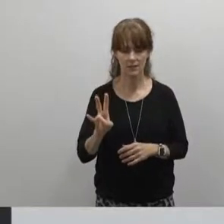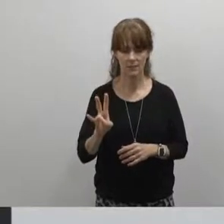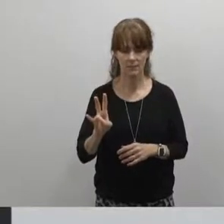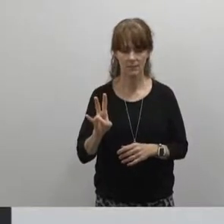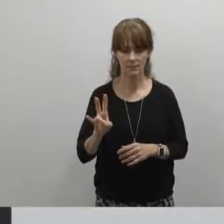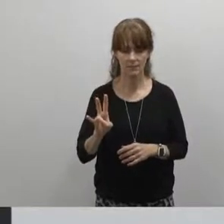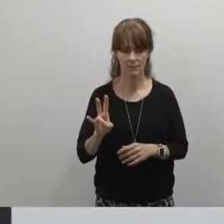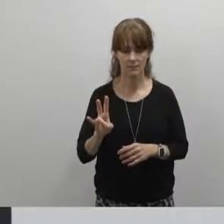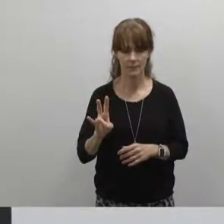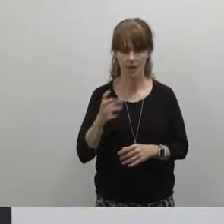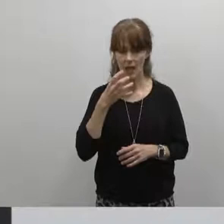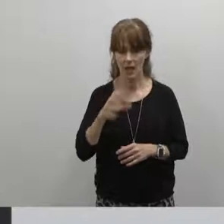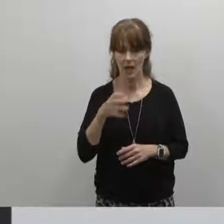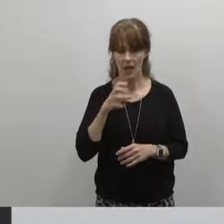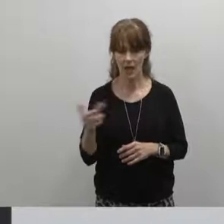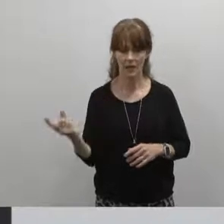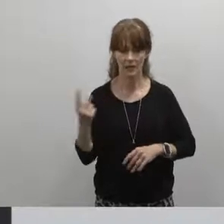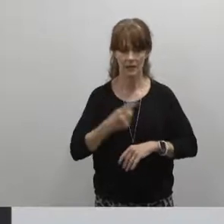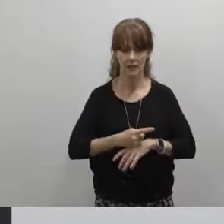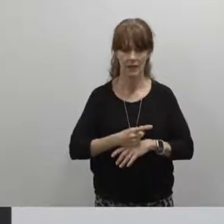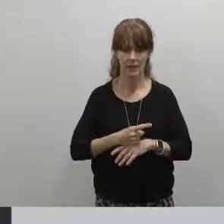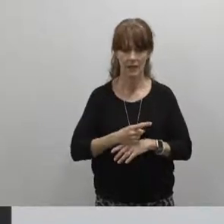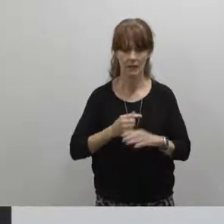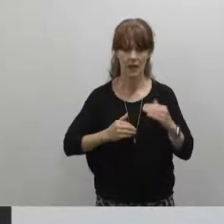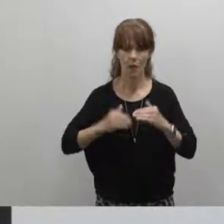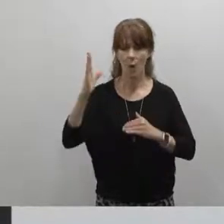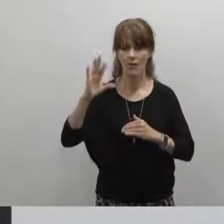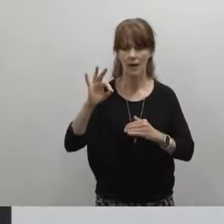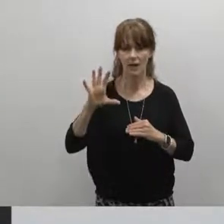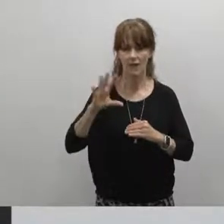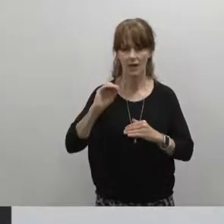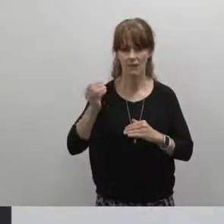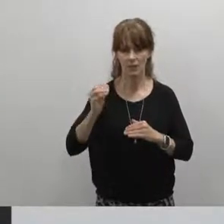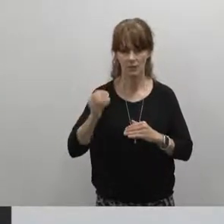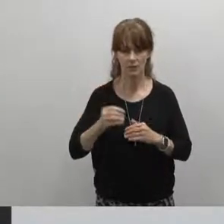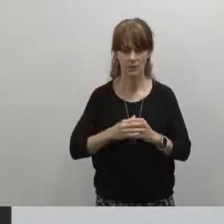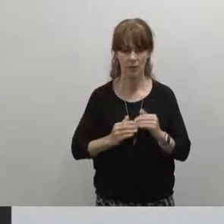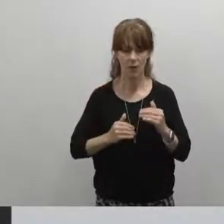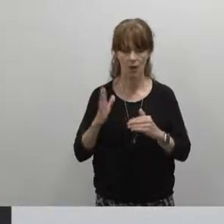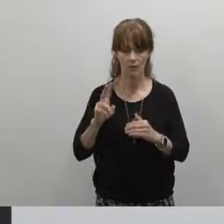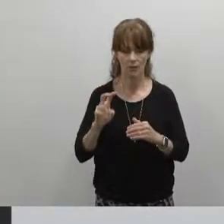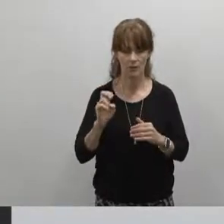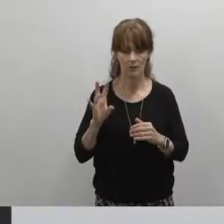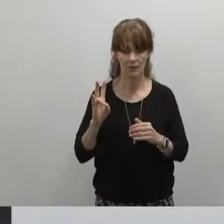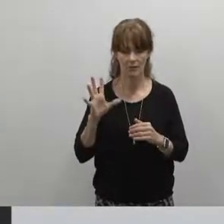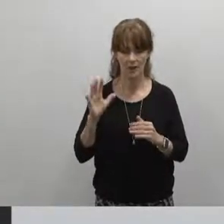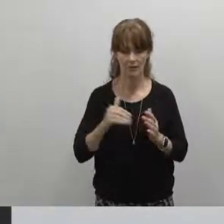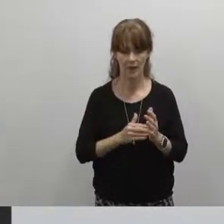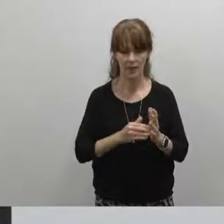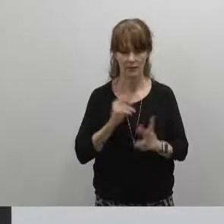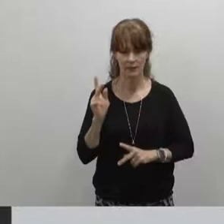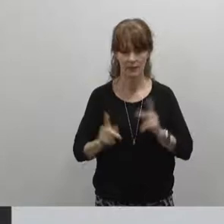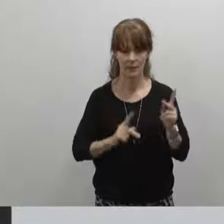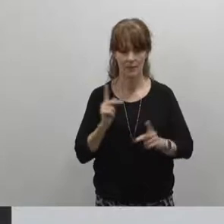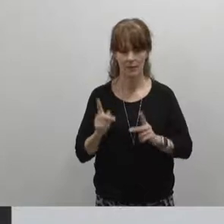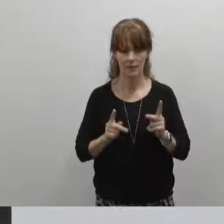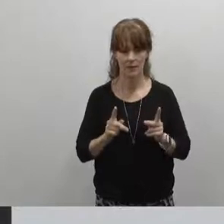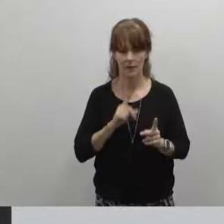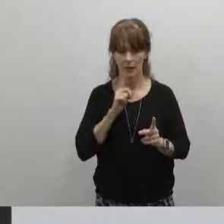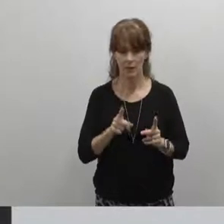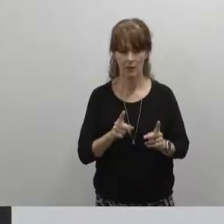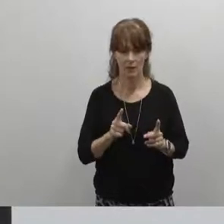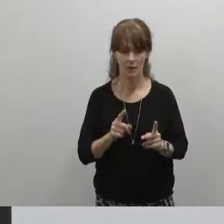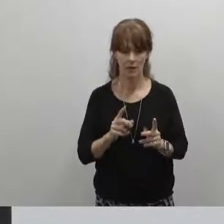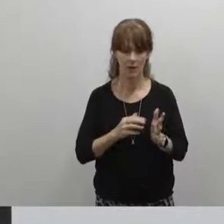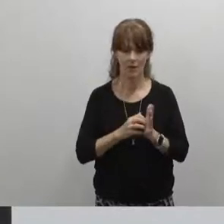Đôi chì, khổ nông được dạp bì học chất sập cho nam tầm mục tiết nộ, cho nam tầm mục tiết nộ, cứ thà thiết ác